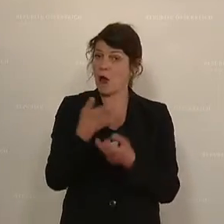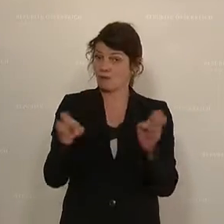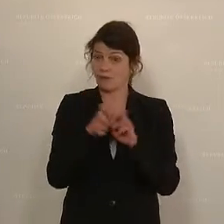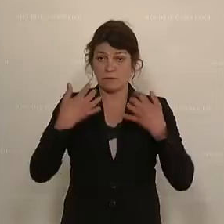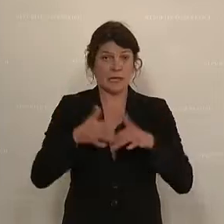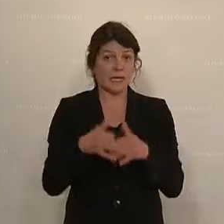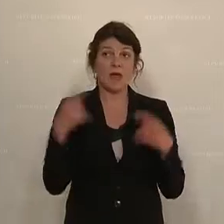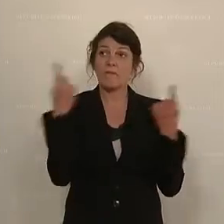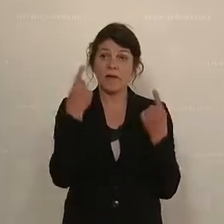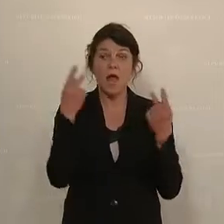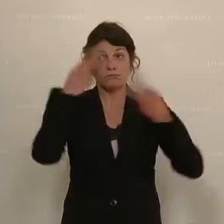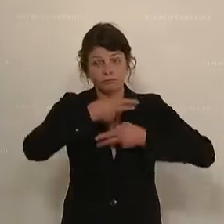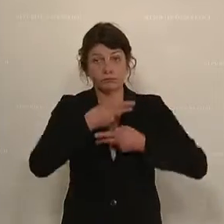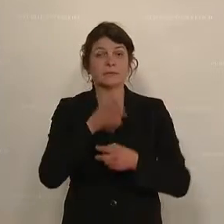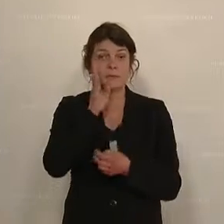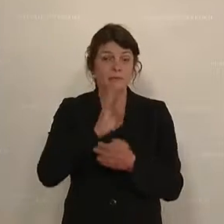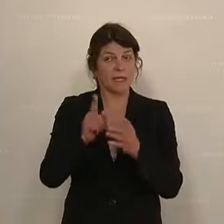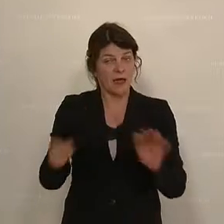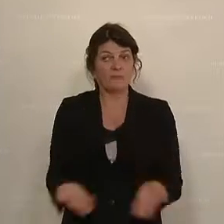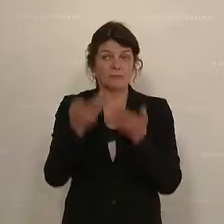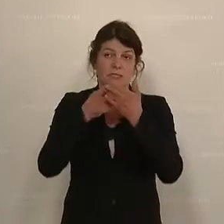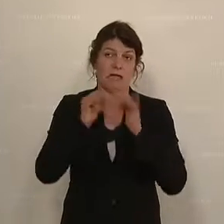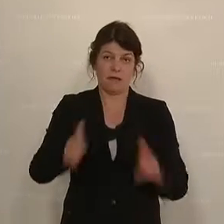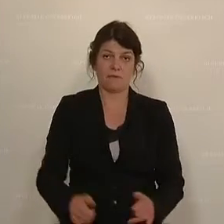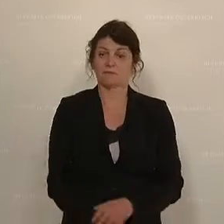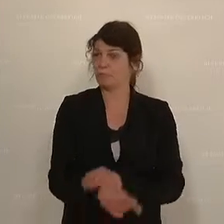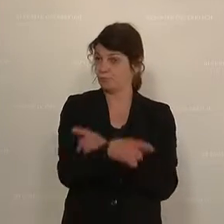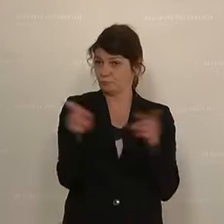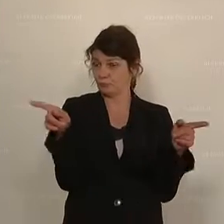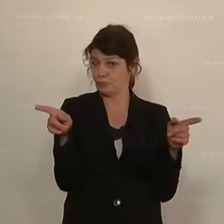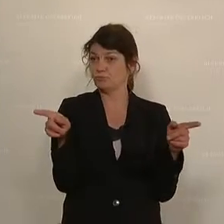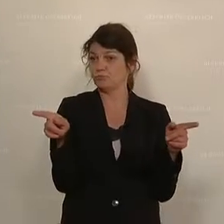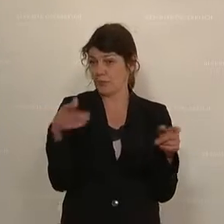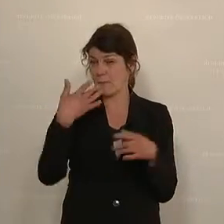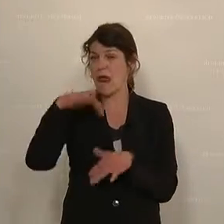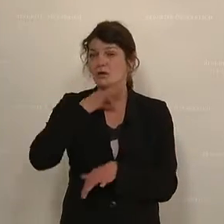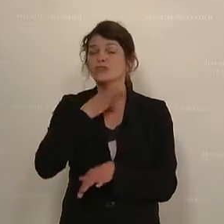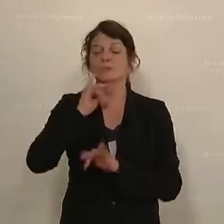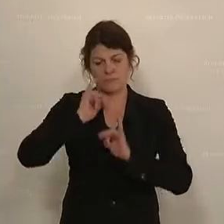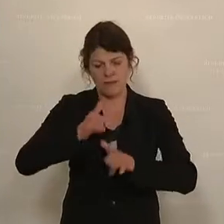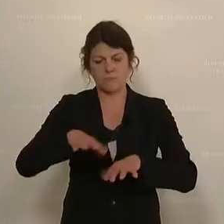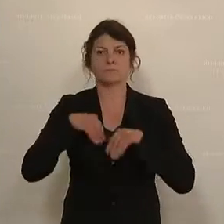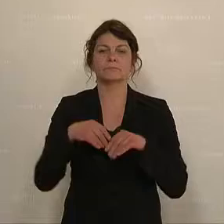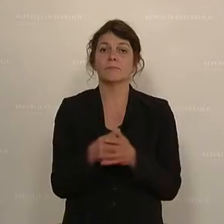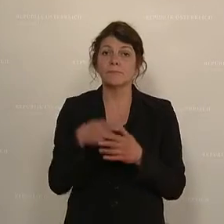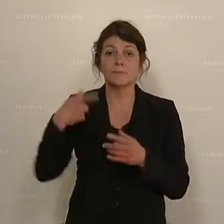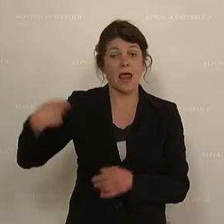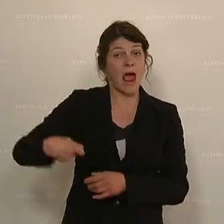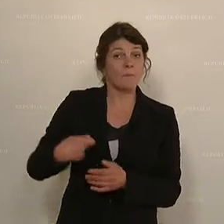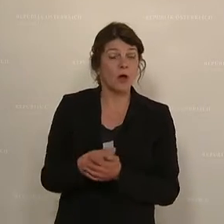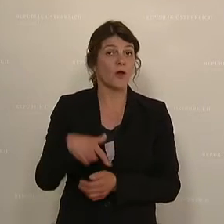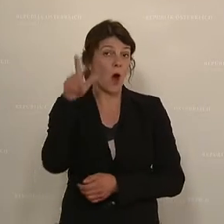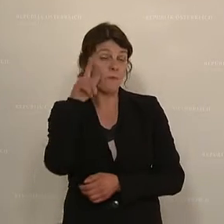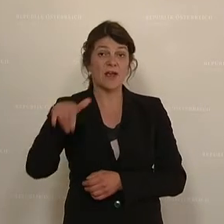Wer gibt dem die Zustimmung? Den bitte ich um ein Zeichen. Das ist mit Mehrheit angenommen. Die Abgeordneten